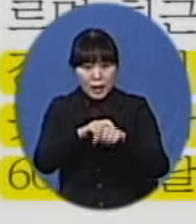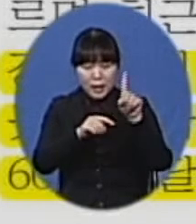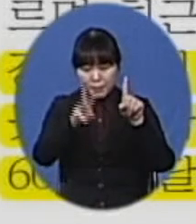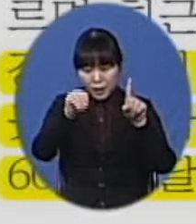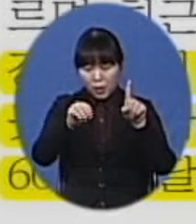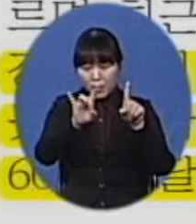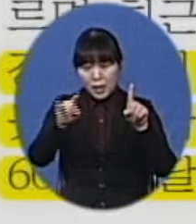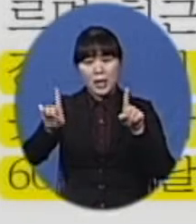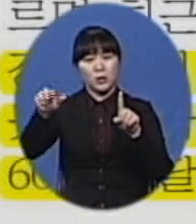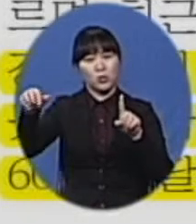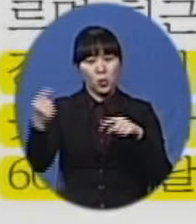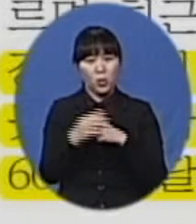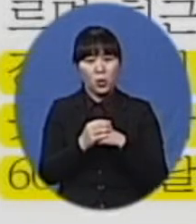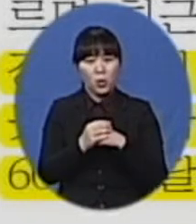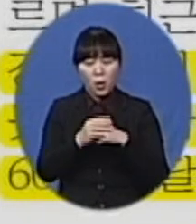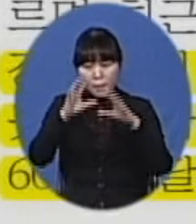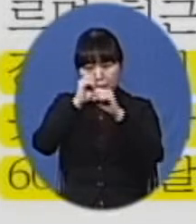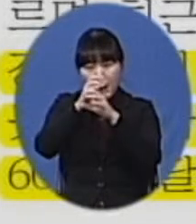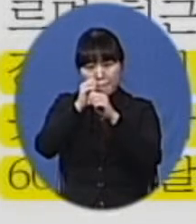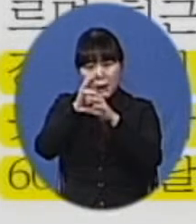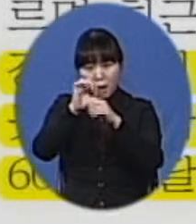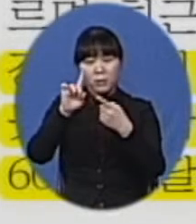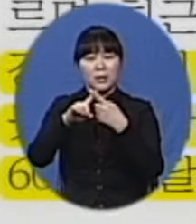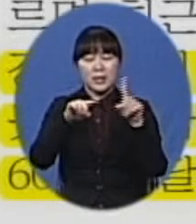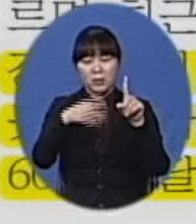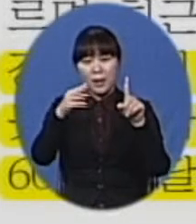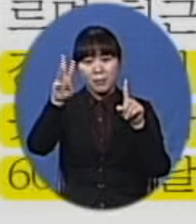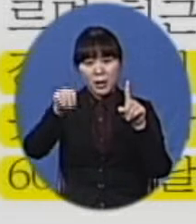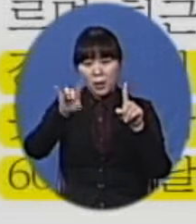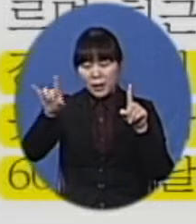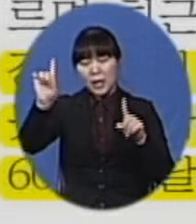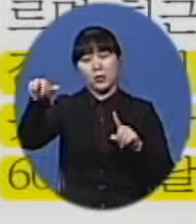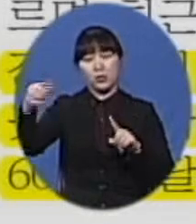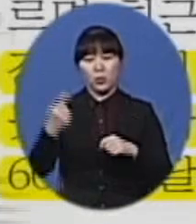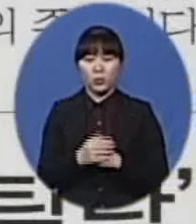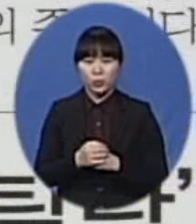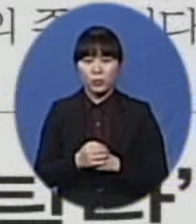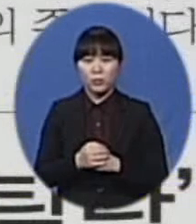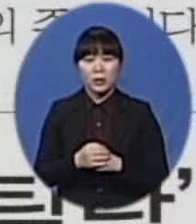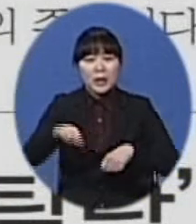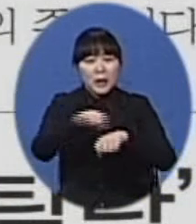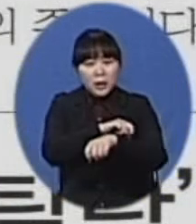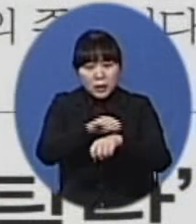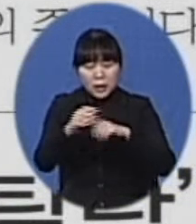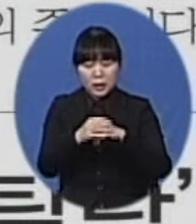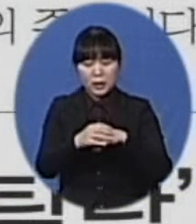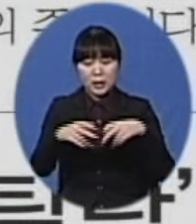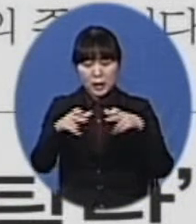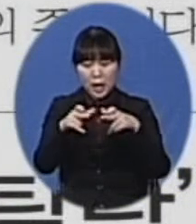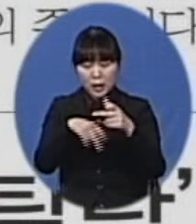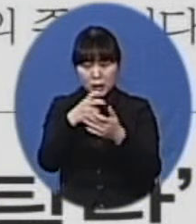1m당 1초, 녹색 전멸 시간은 1.3m당 1초로 설정되어 있습니다. 특히 장애인 제도